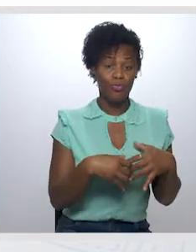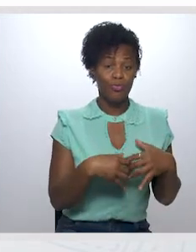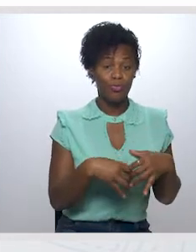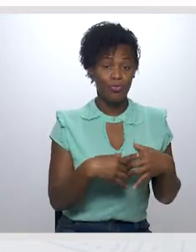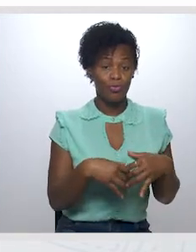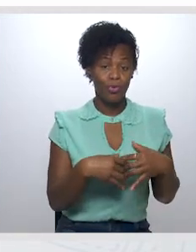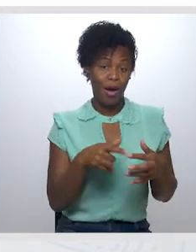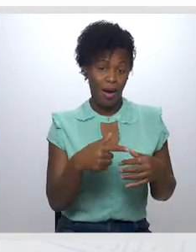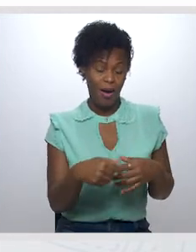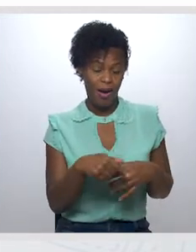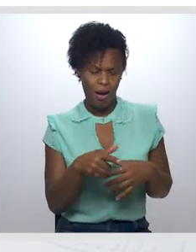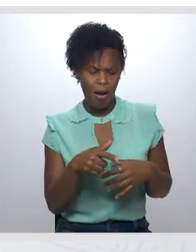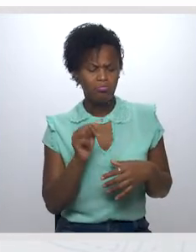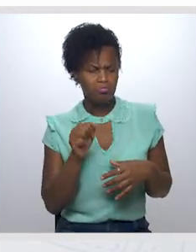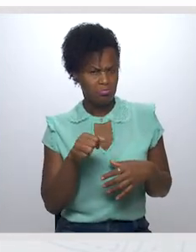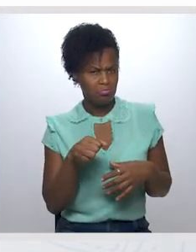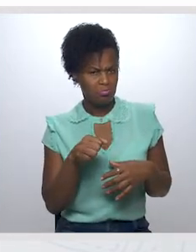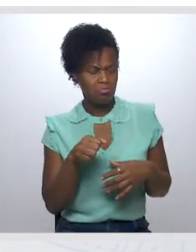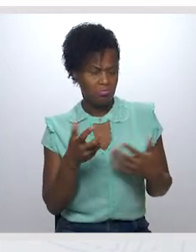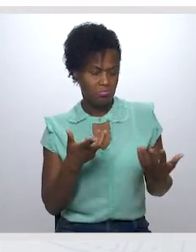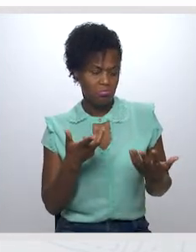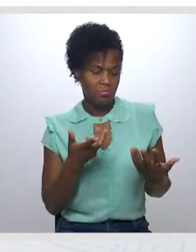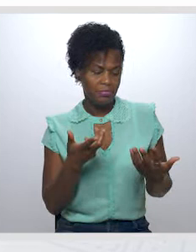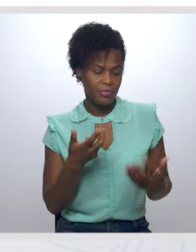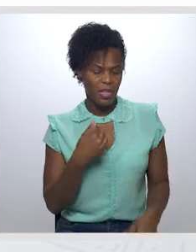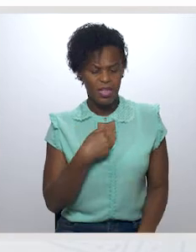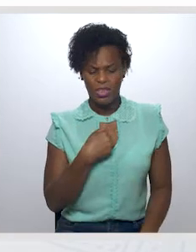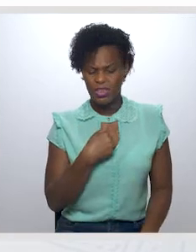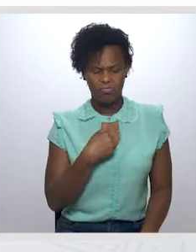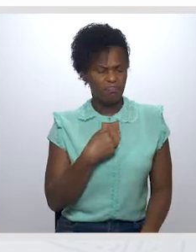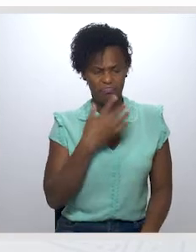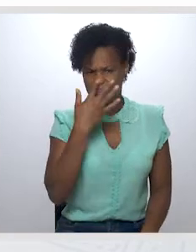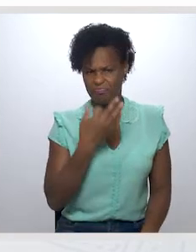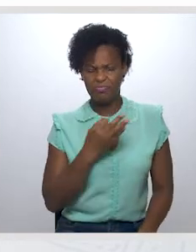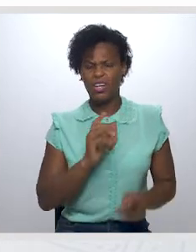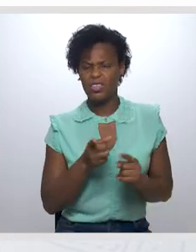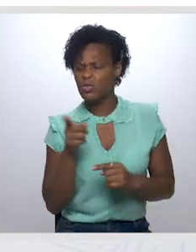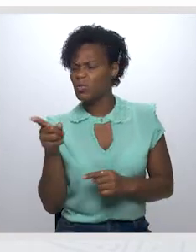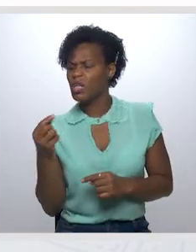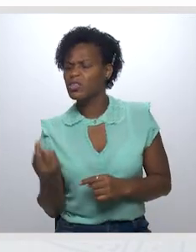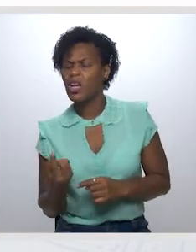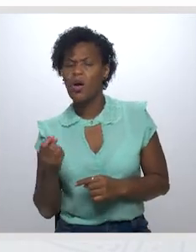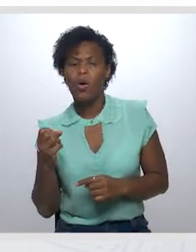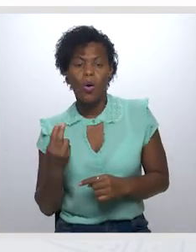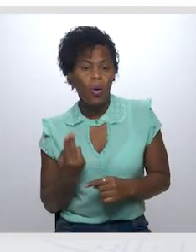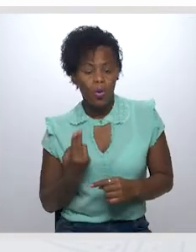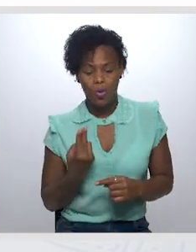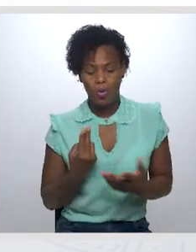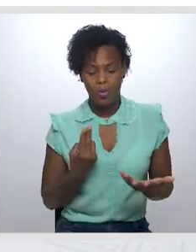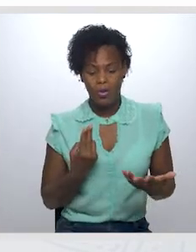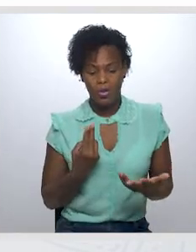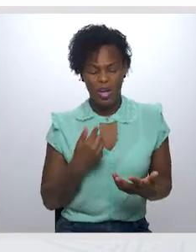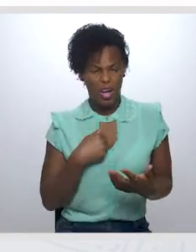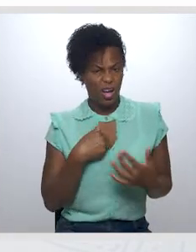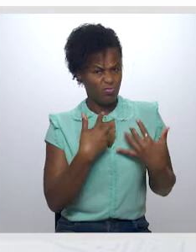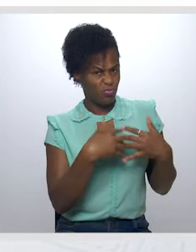trouvé, bien sûr, je ne crois pas que tu sois, ou alors, je